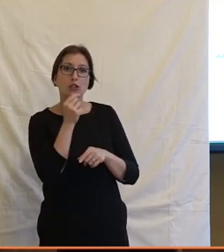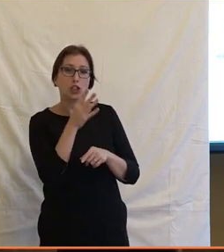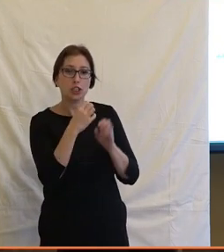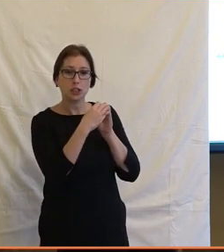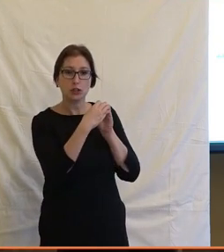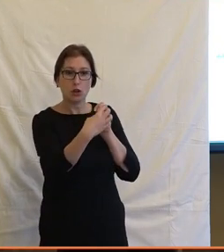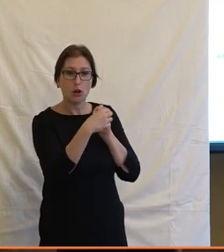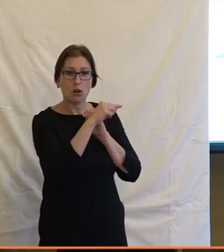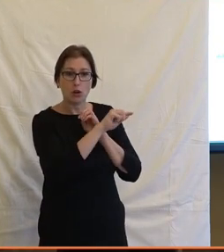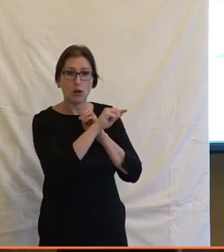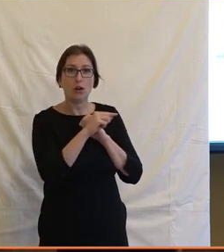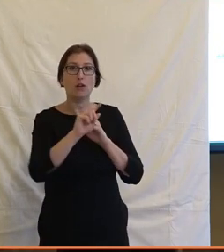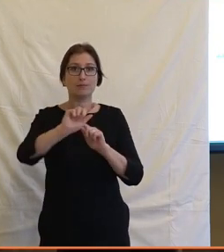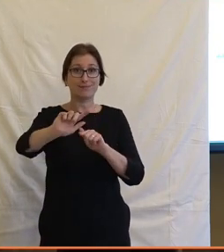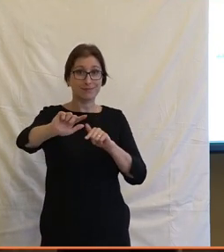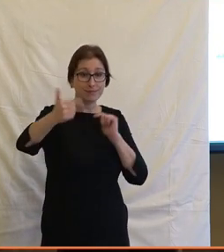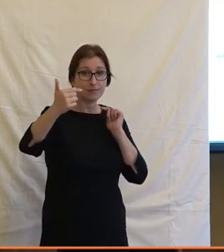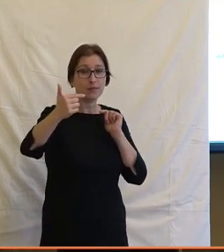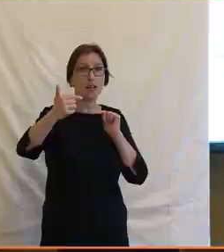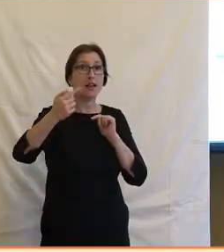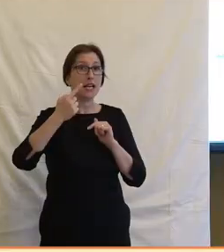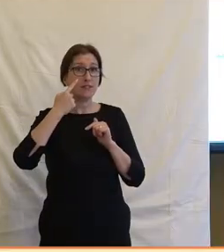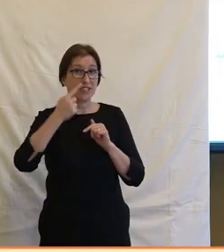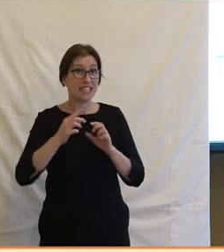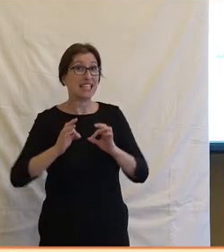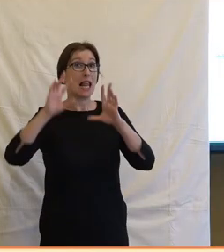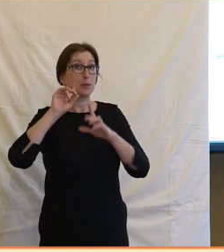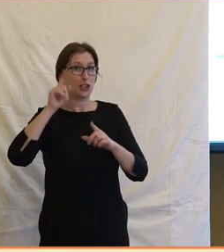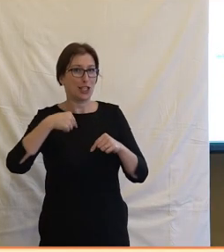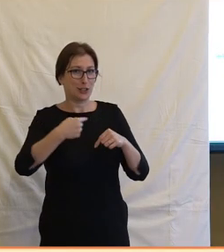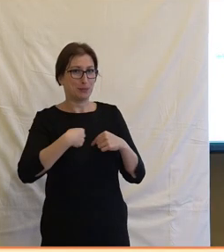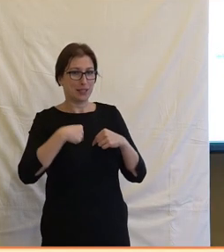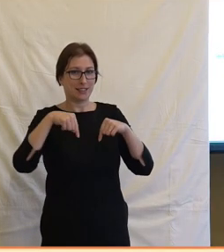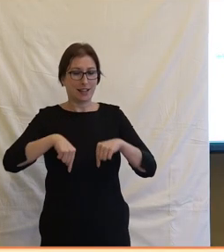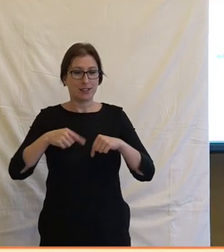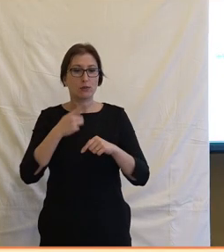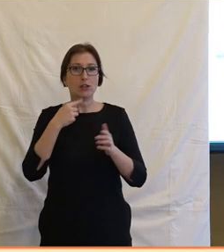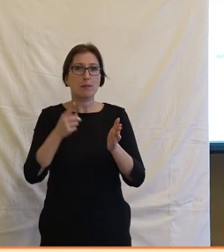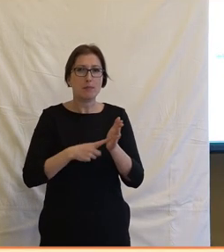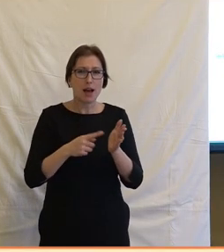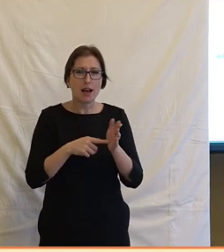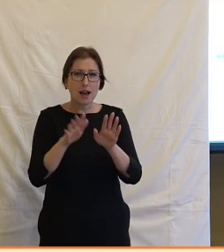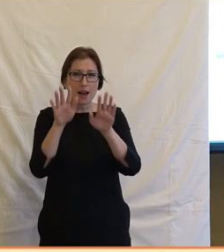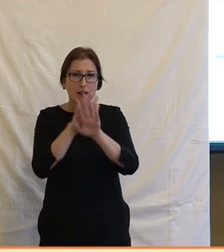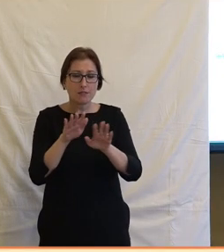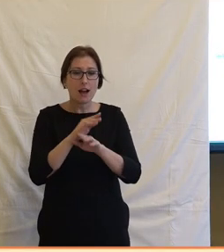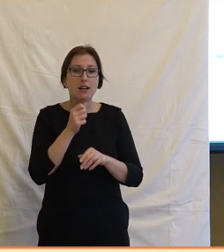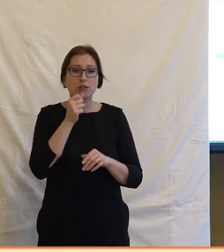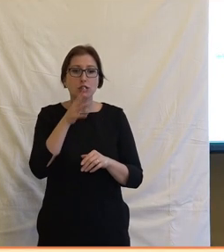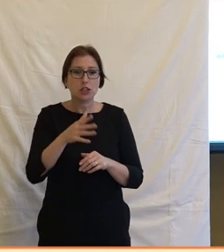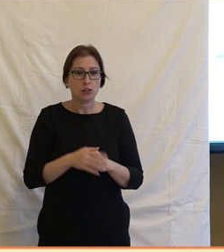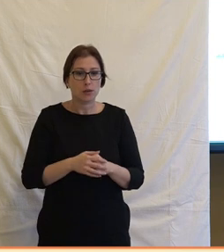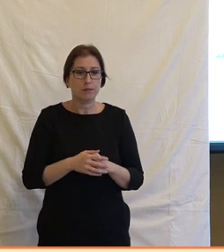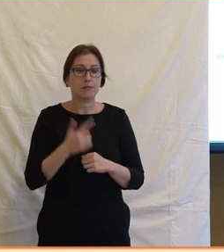řečeno, asi to naši onlineoví kolegové vidí lépe, protože ta barva možná z dálky nevidíte, já pro jistotu přečtu